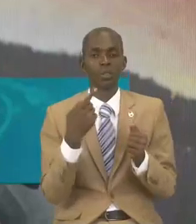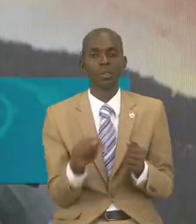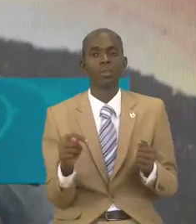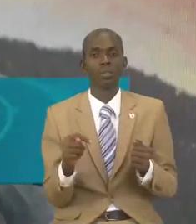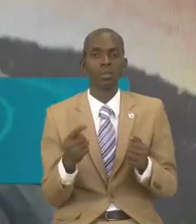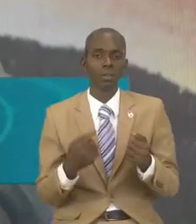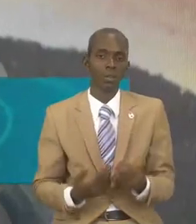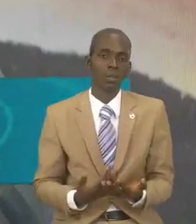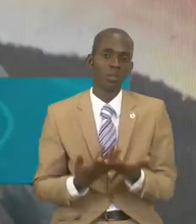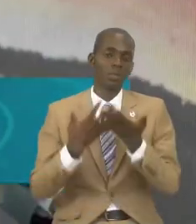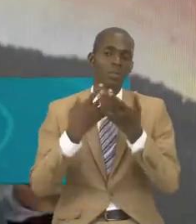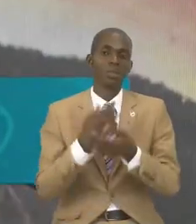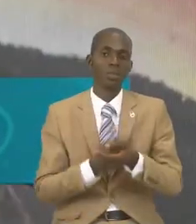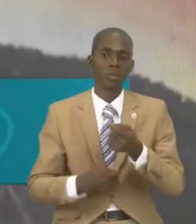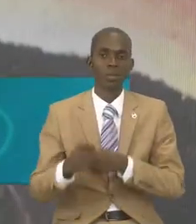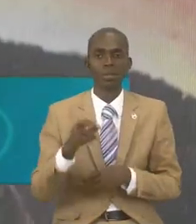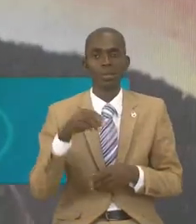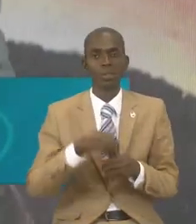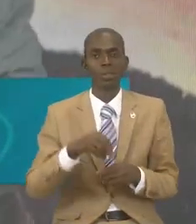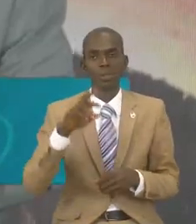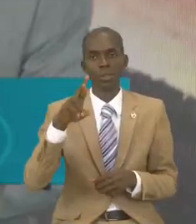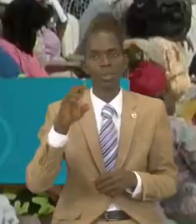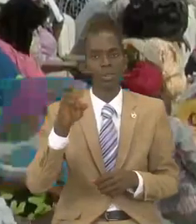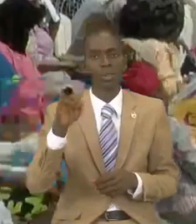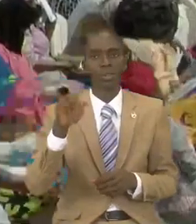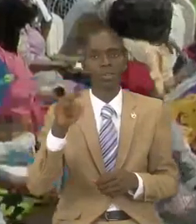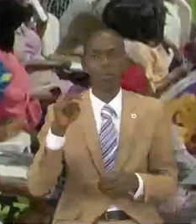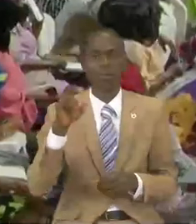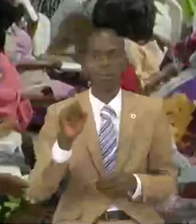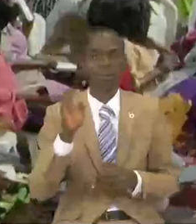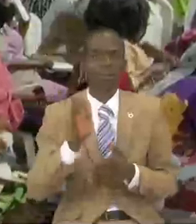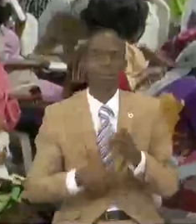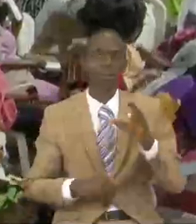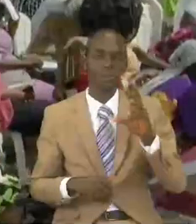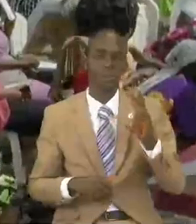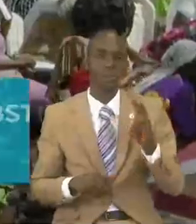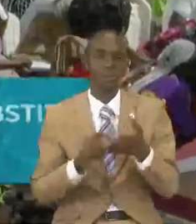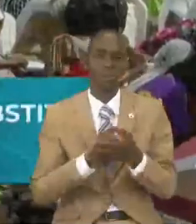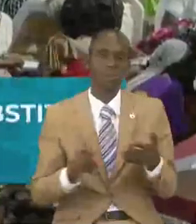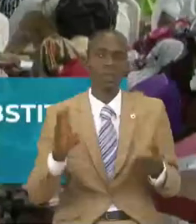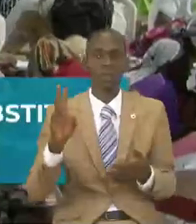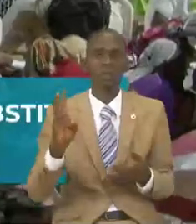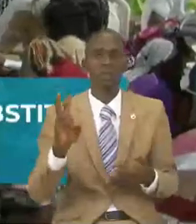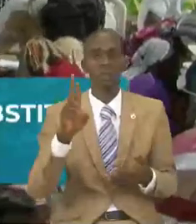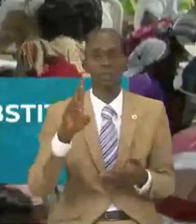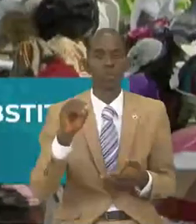le substitut sacrificiel. Romains chapitre 6, verset 6.